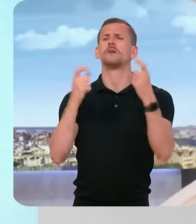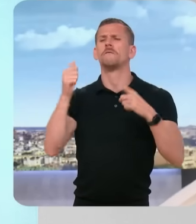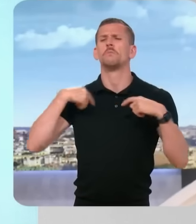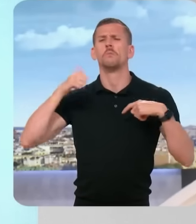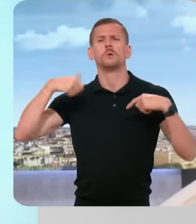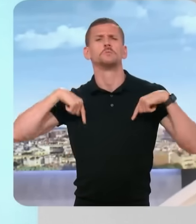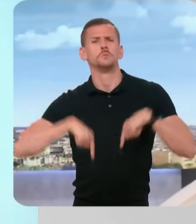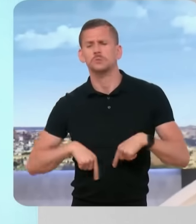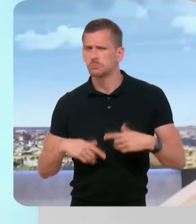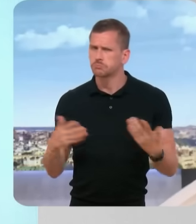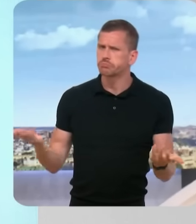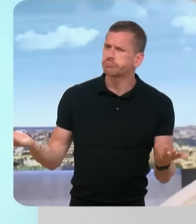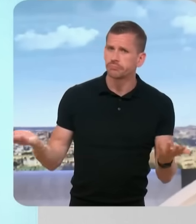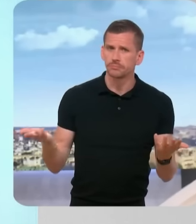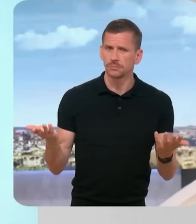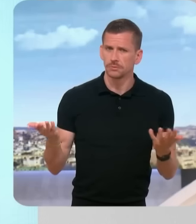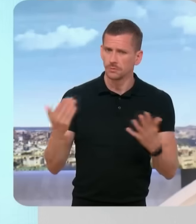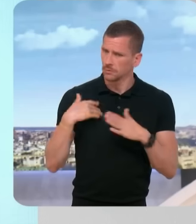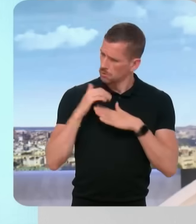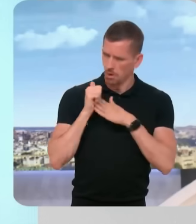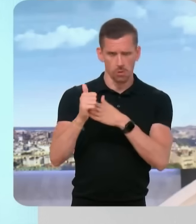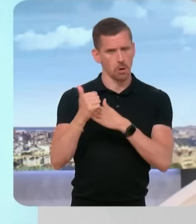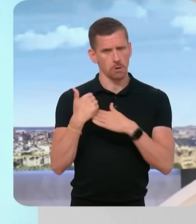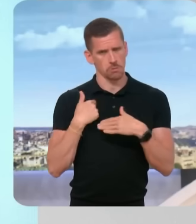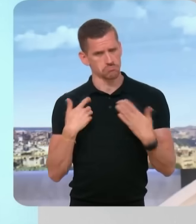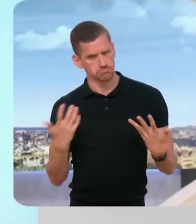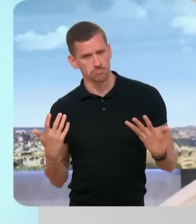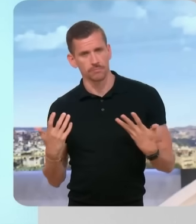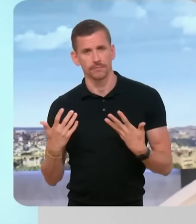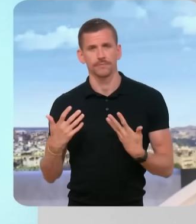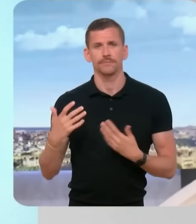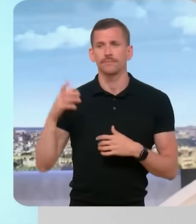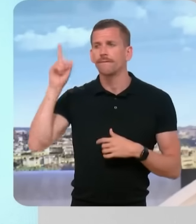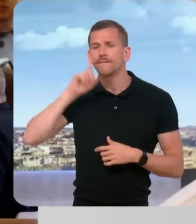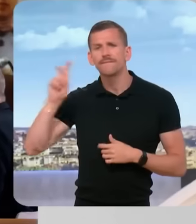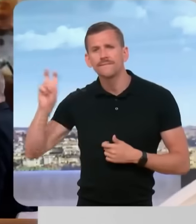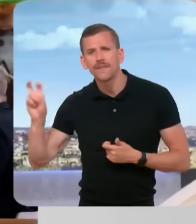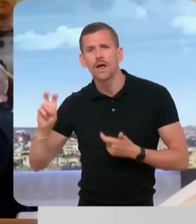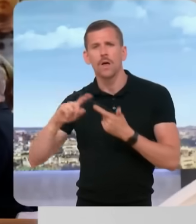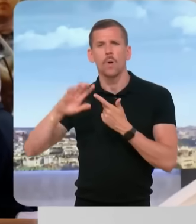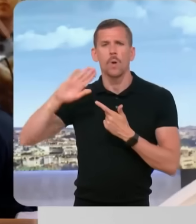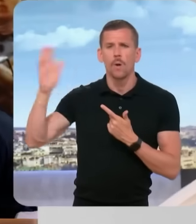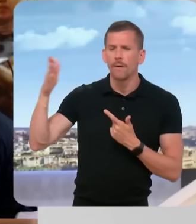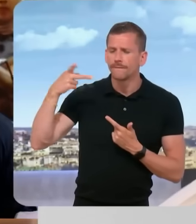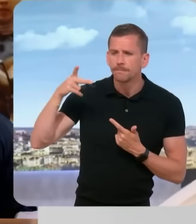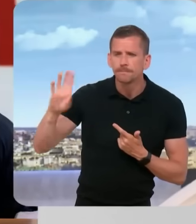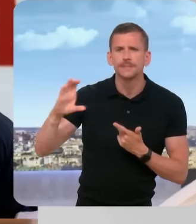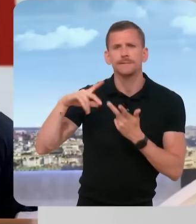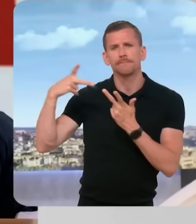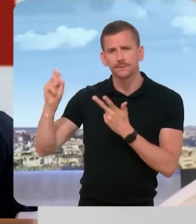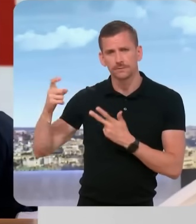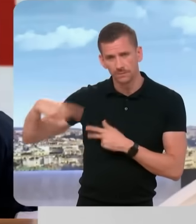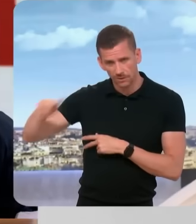parmi les leaders du Nouveau Front populaire, Marine Tondelier, Olivier Faure ou Fabien Roussel, commettaient une grave